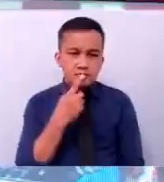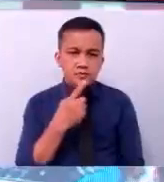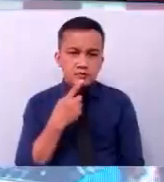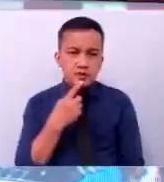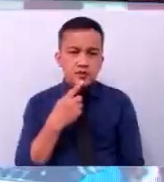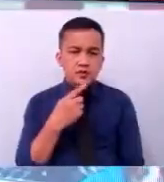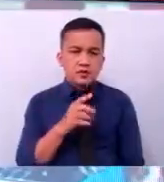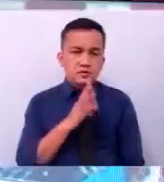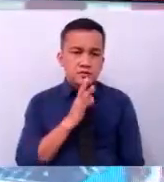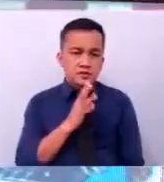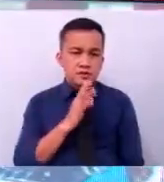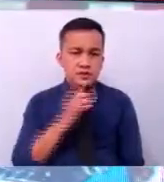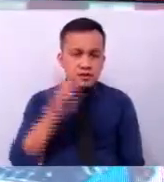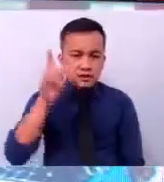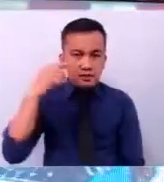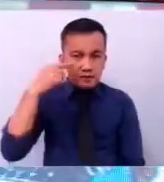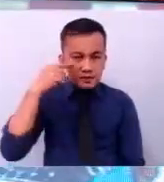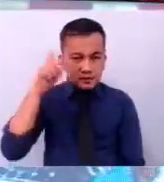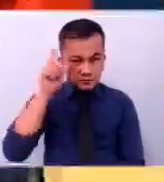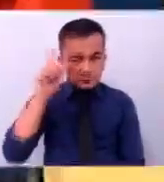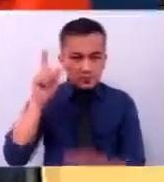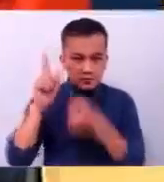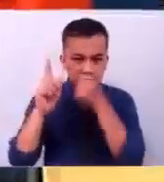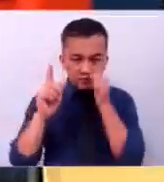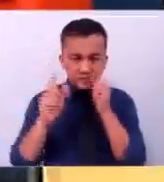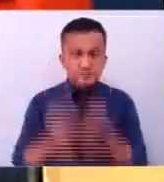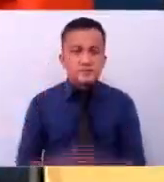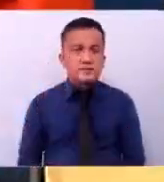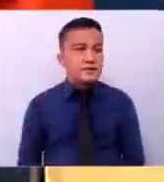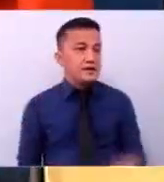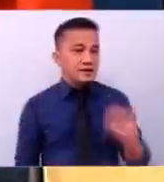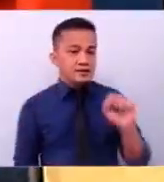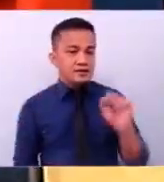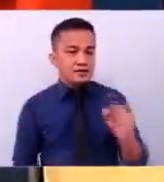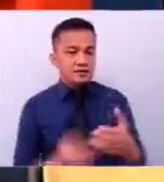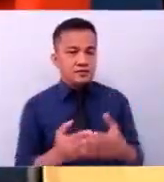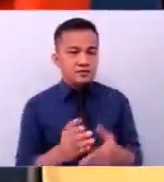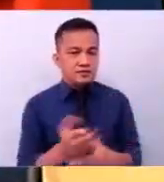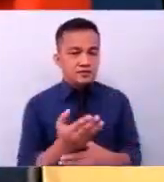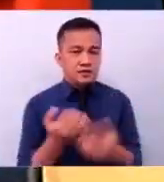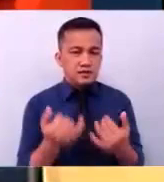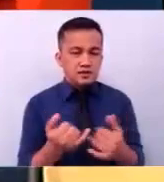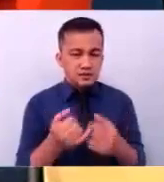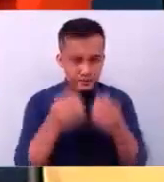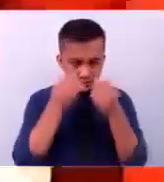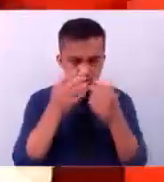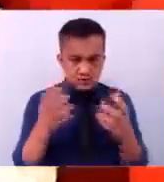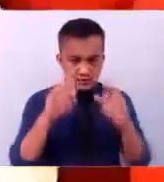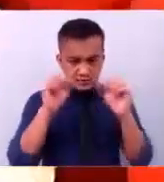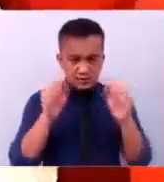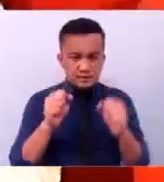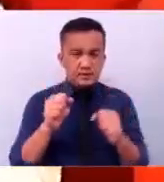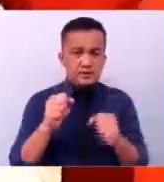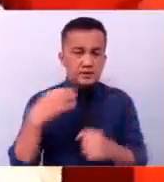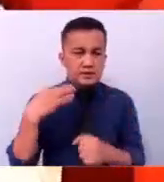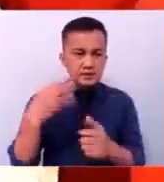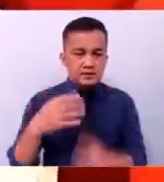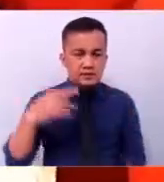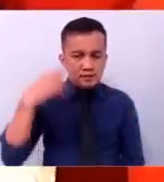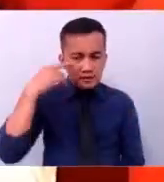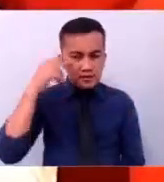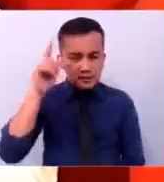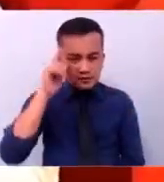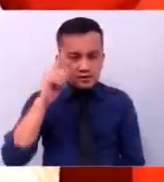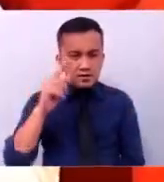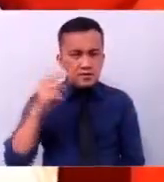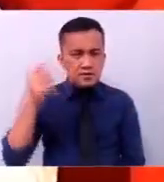ng Lacson Soto dyan? Yes, magandang umaga sa iyo. Ibinunyag ngayon ni presidential candidate Ping Lacson na may balak daw